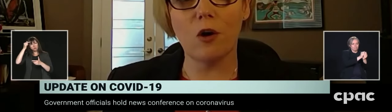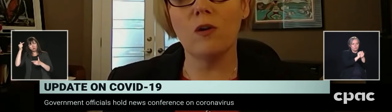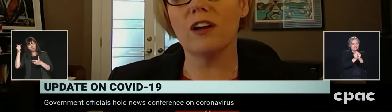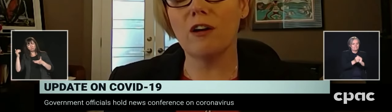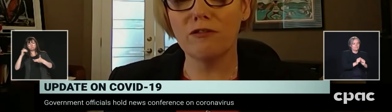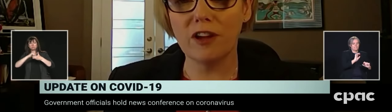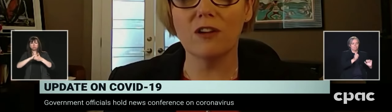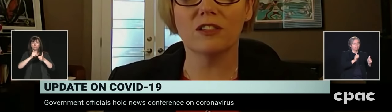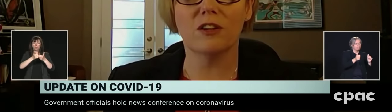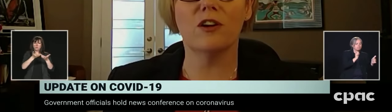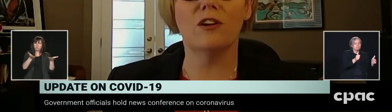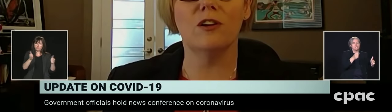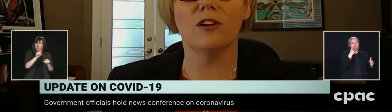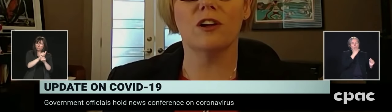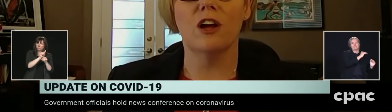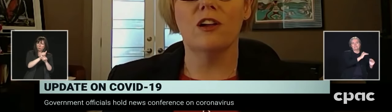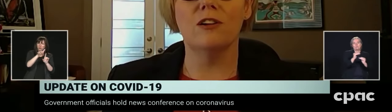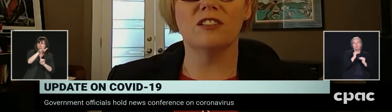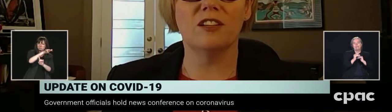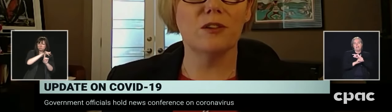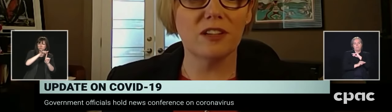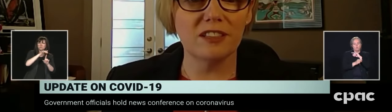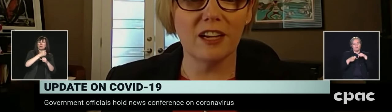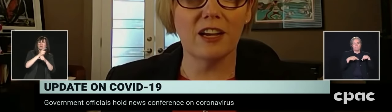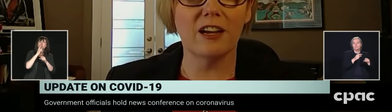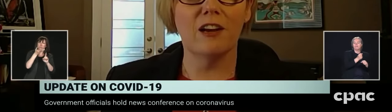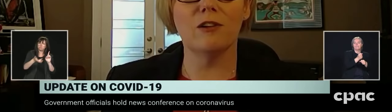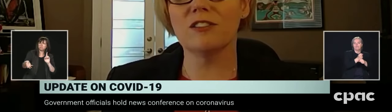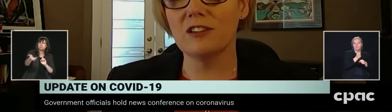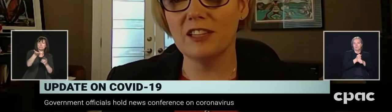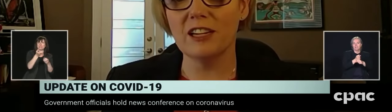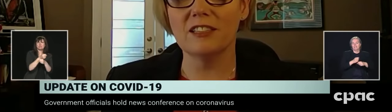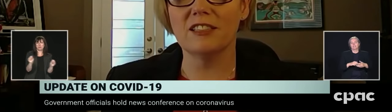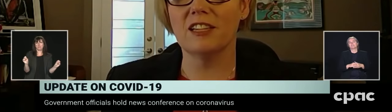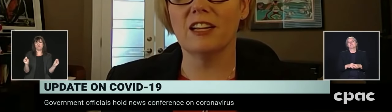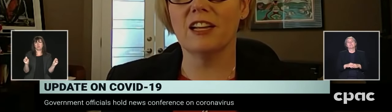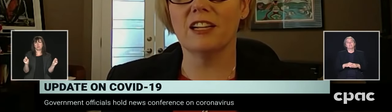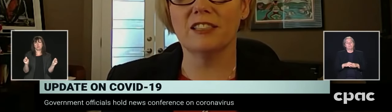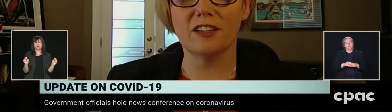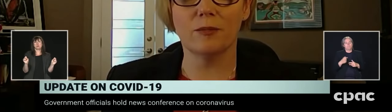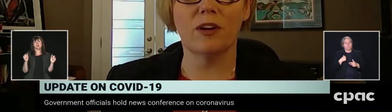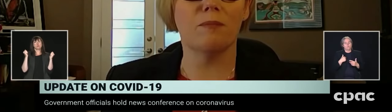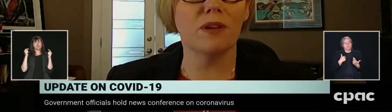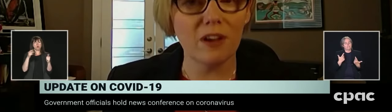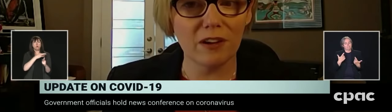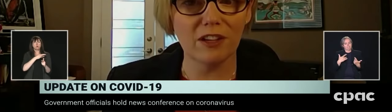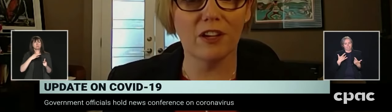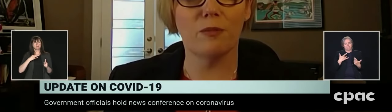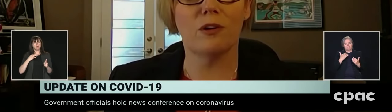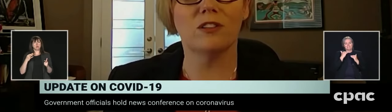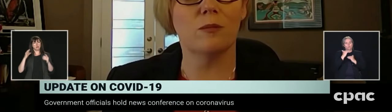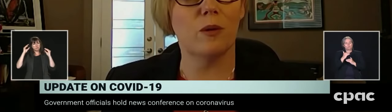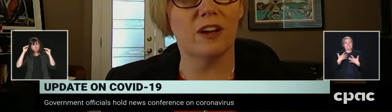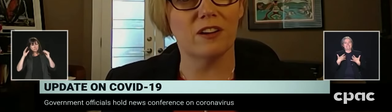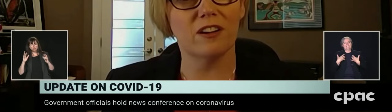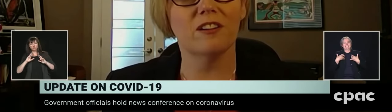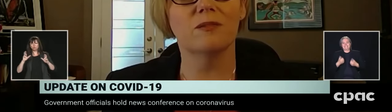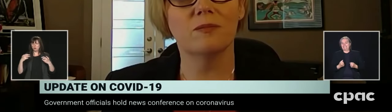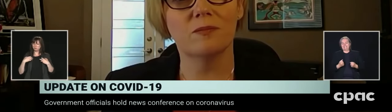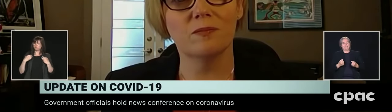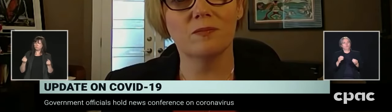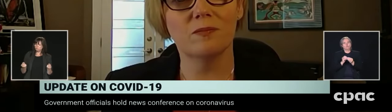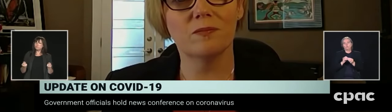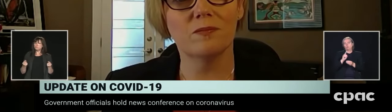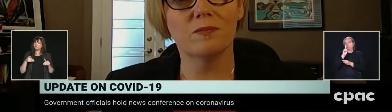travailleurs ont la confiance que leur sécurité, leur santé, c'est exactement la priorité pour les employeurs.